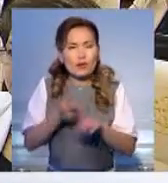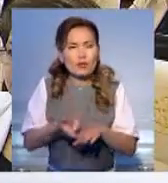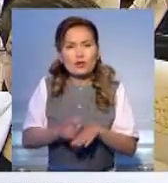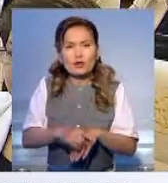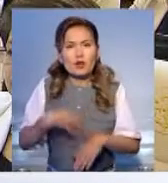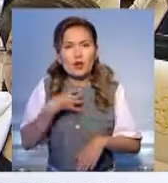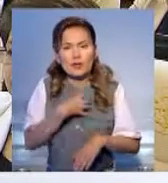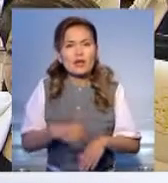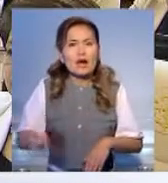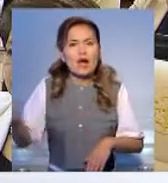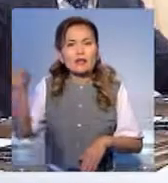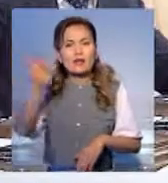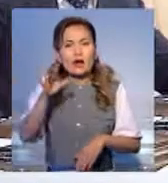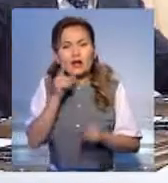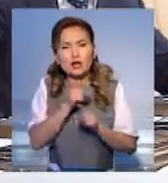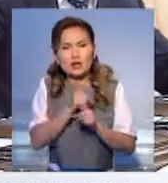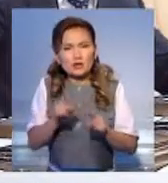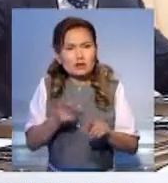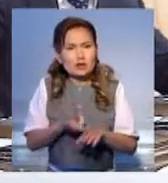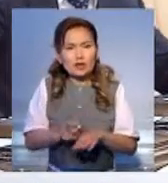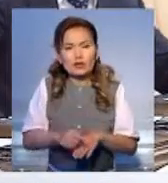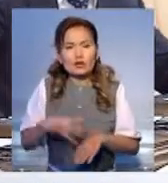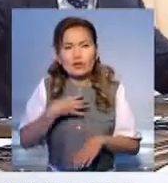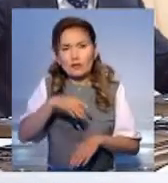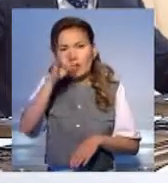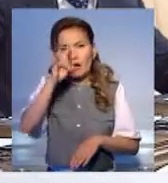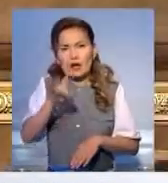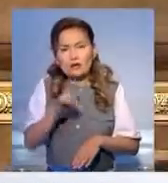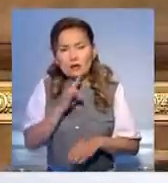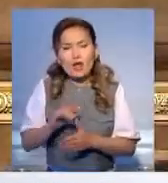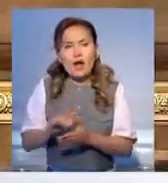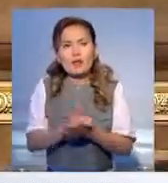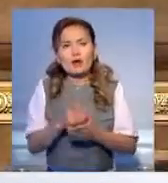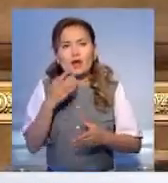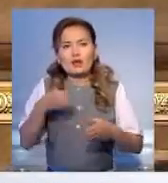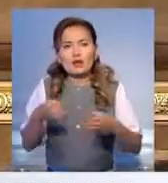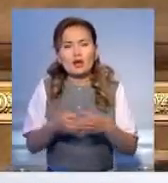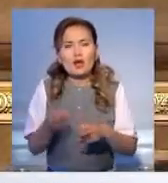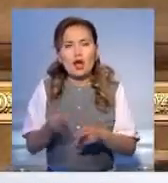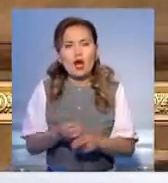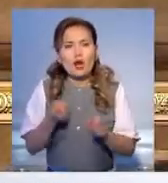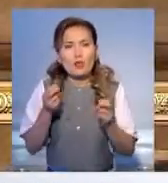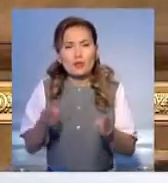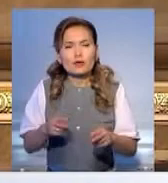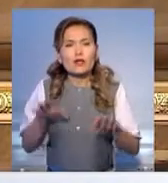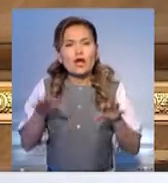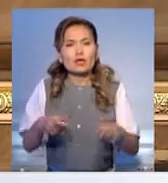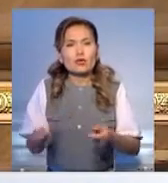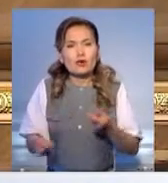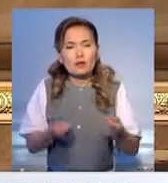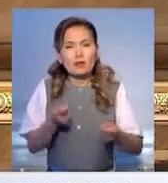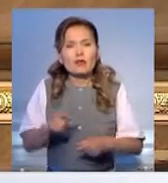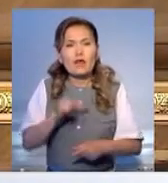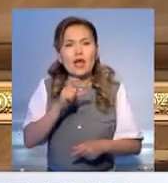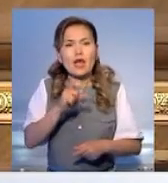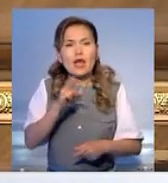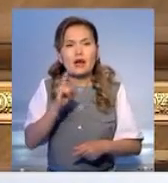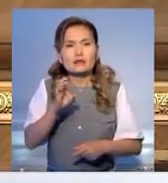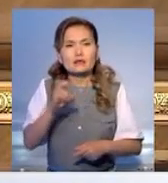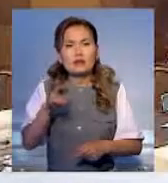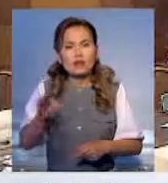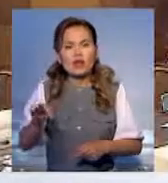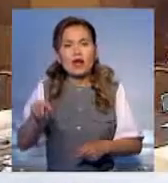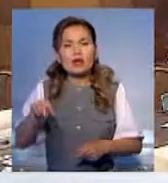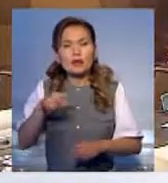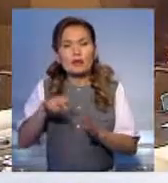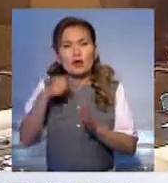маңызды әрі тарихи кезеңде болғанын атап өтті. Ол Қазақстанның Біріккен ұлттар ұйымы қауіпсіздік кеңесіндегі төрағалығы Экспо 2017